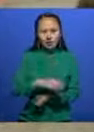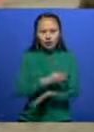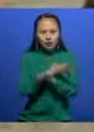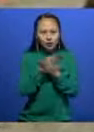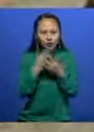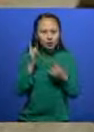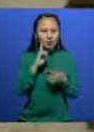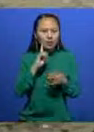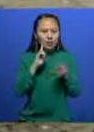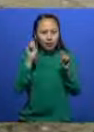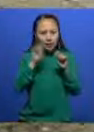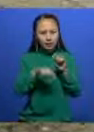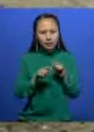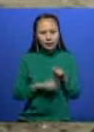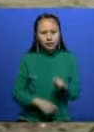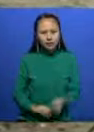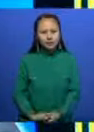тергеу амалдары жүріп жатыр.